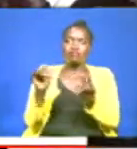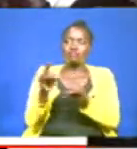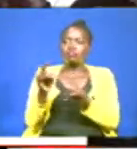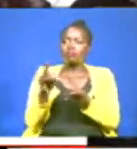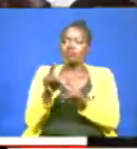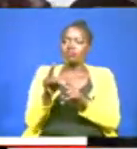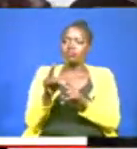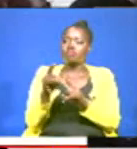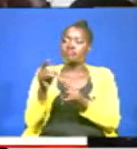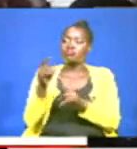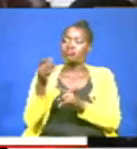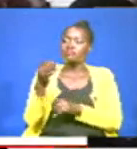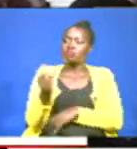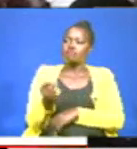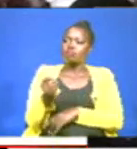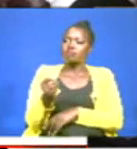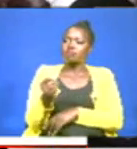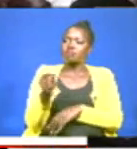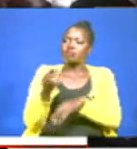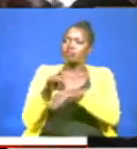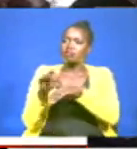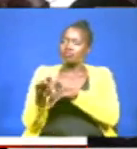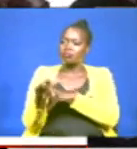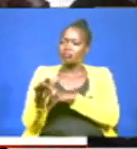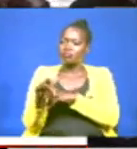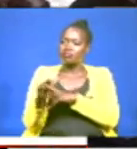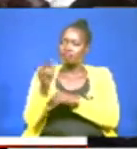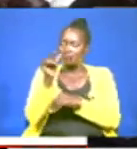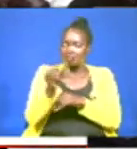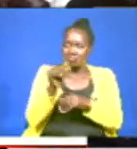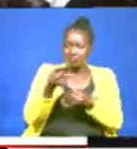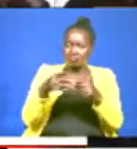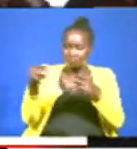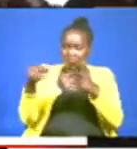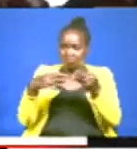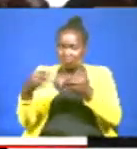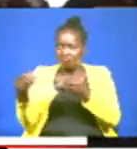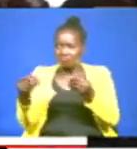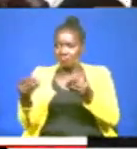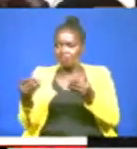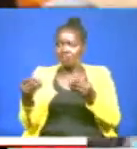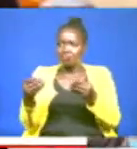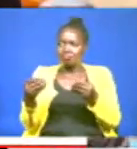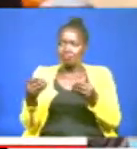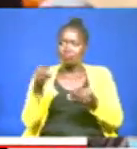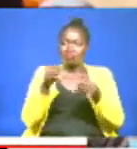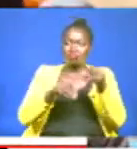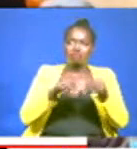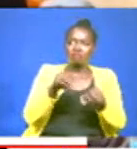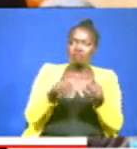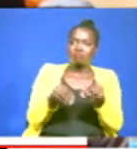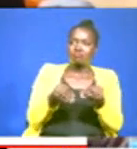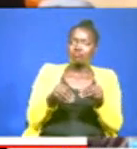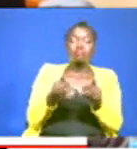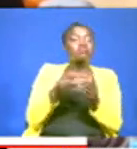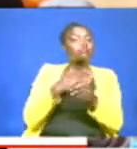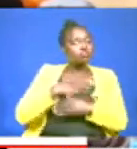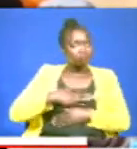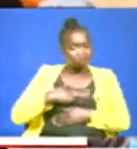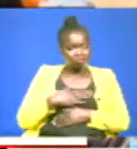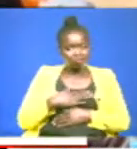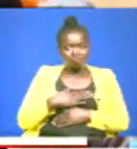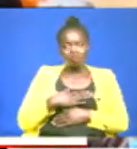tano, asubuhi na mapema ni kutoa kila mtu. Ndio tuende tukapeane kura zetu. Ningeomba